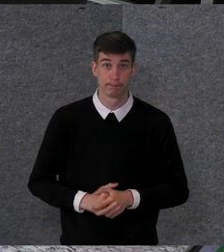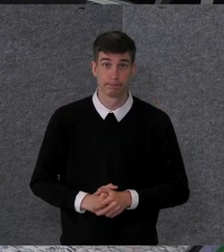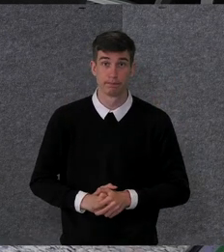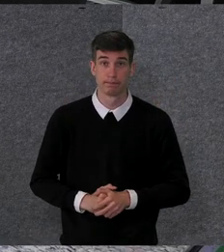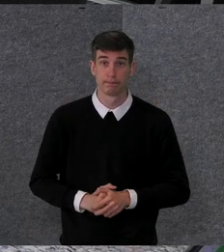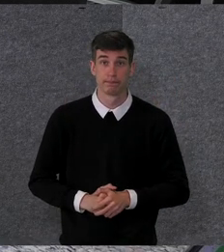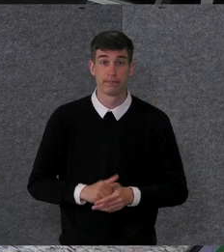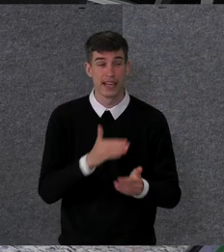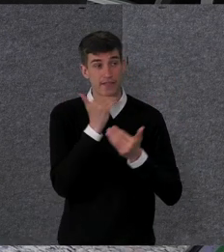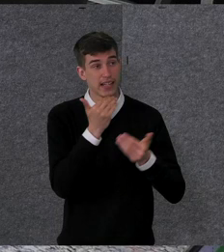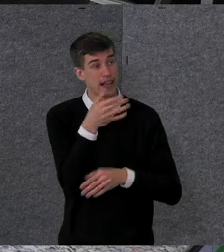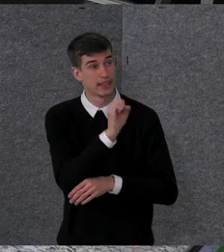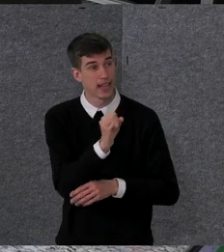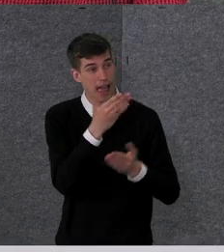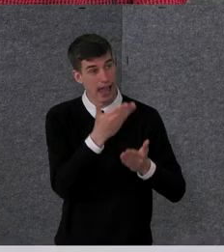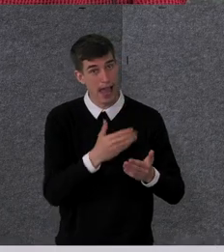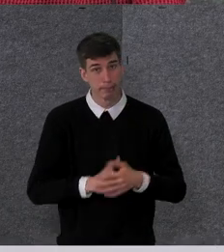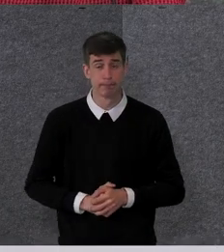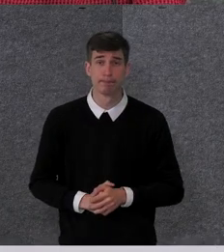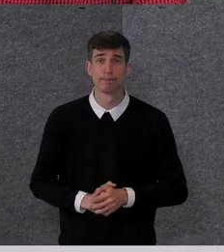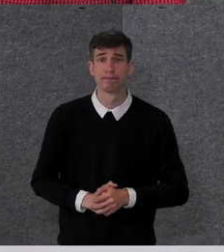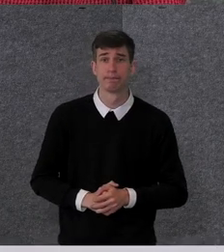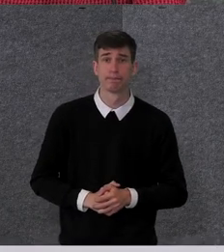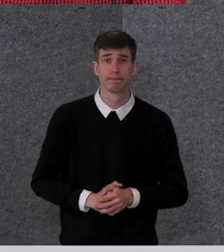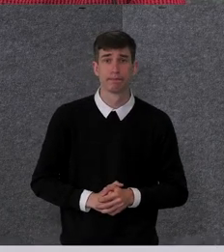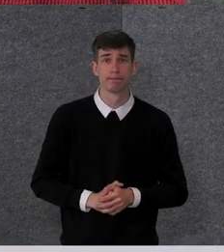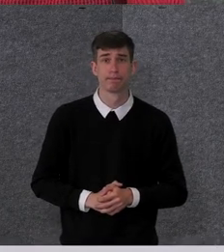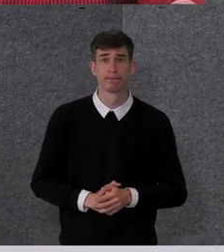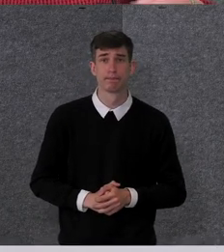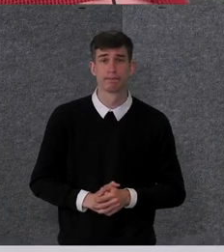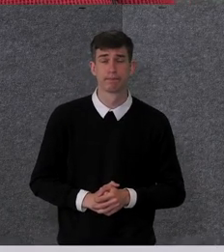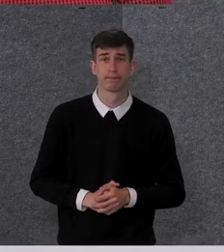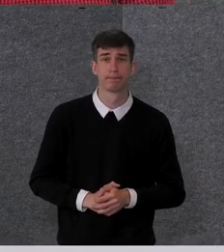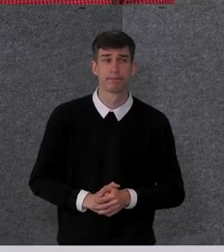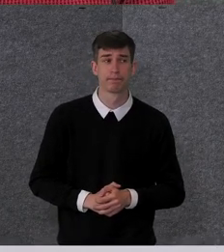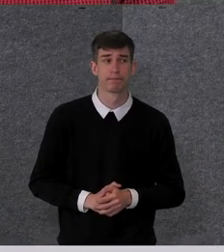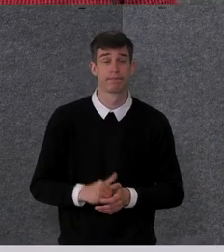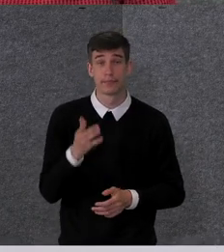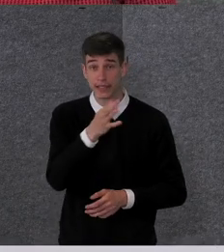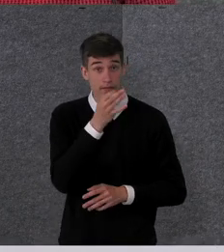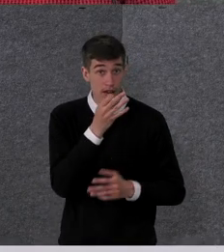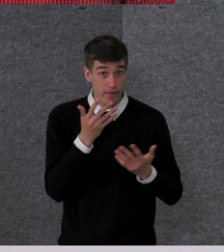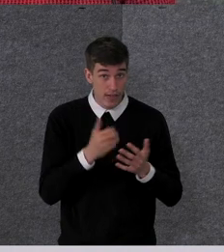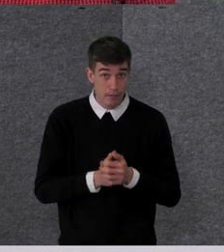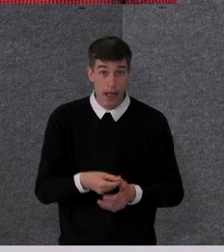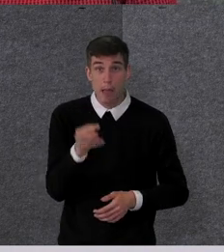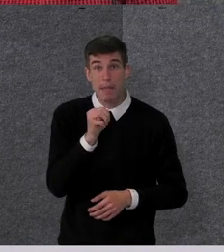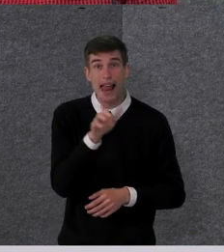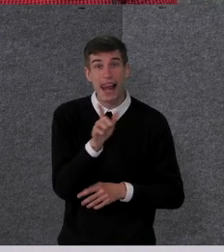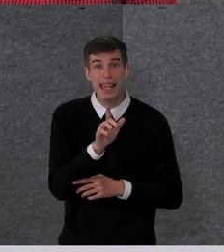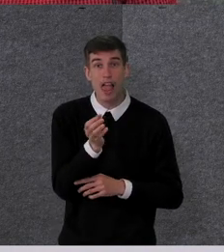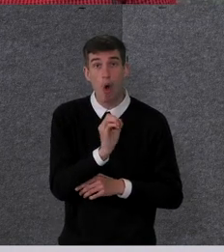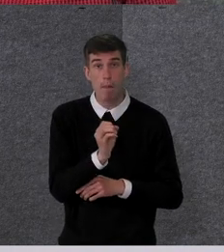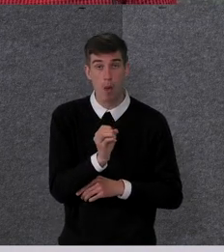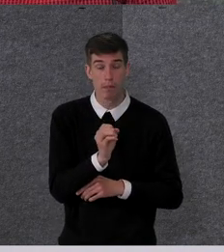Vielen Dank, Sarah. Auch an dich liegen Fragen vor, die wiederum Vierrad vorträgt. Genau. Liebe Sarah, die erste Frage ist von Martina Lila